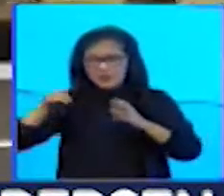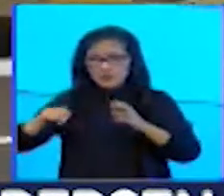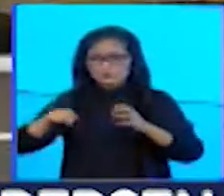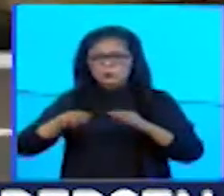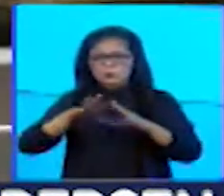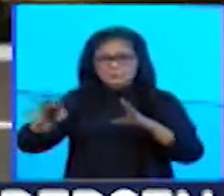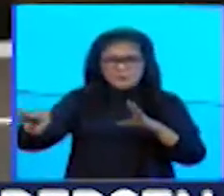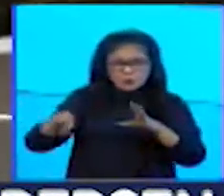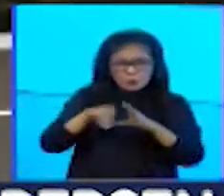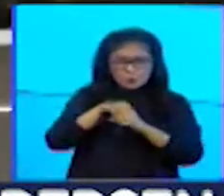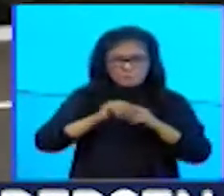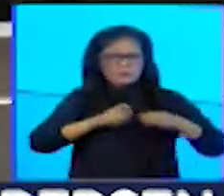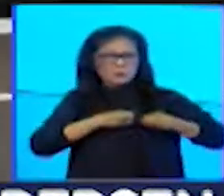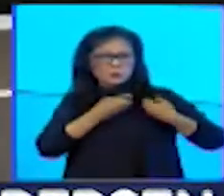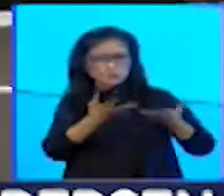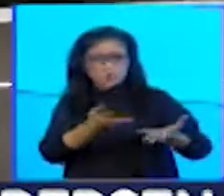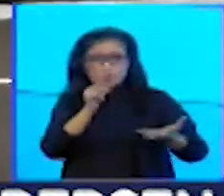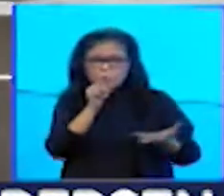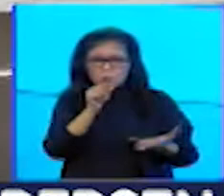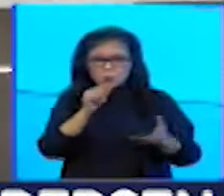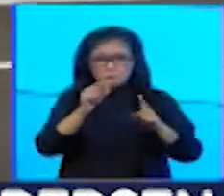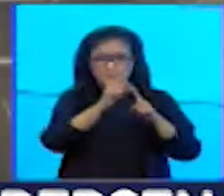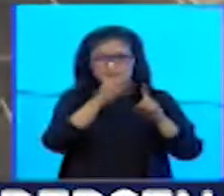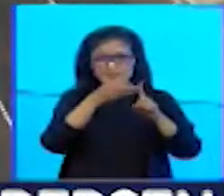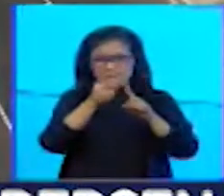19,88% terhadap produk domestik bruto PDB nasional.